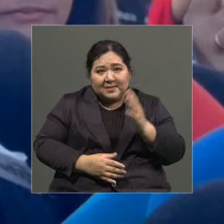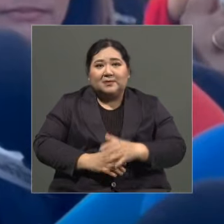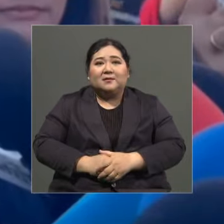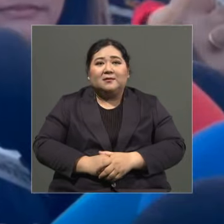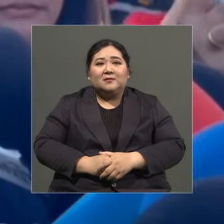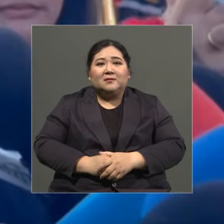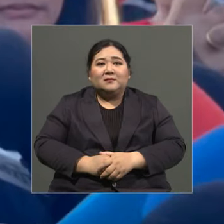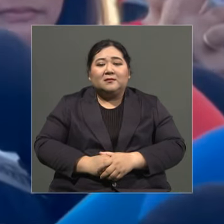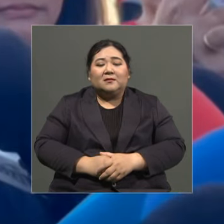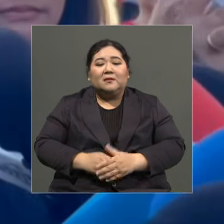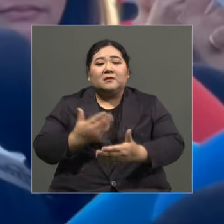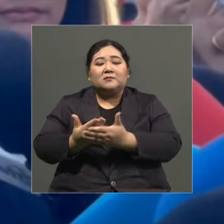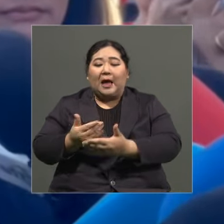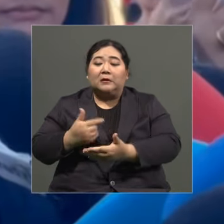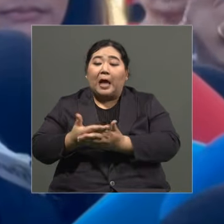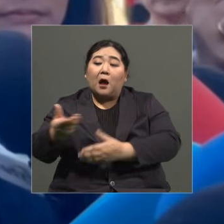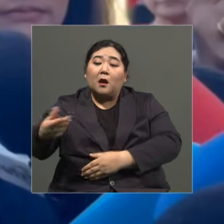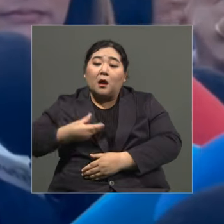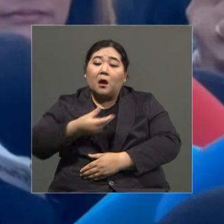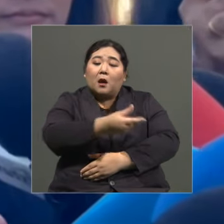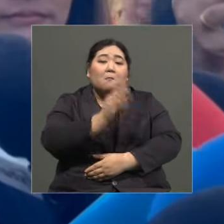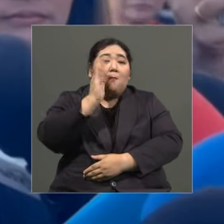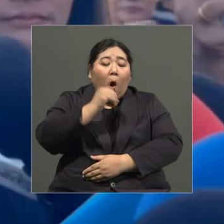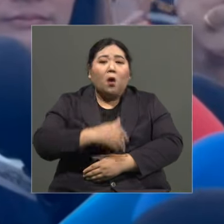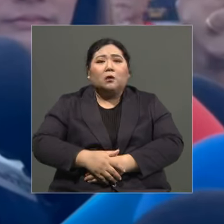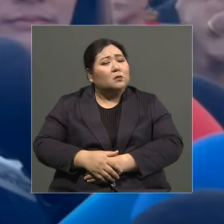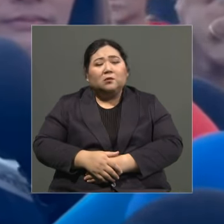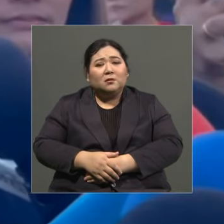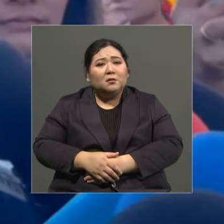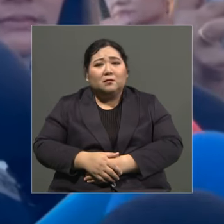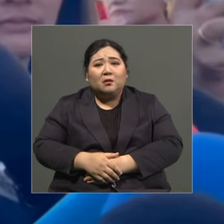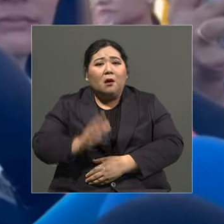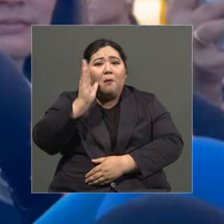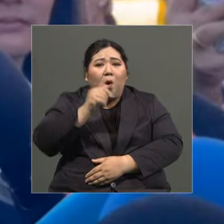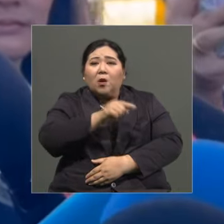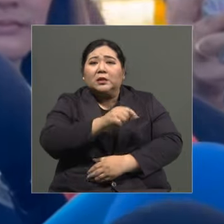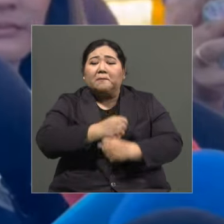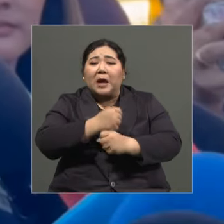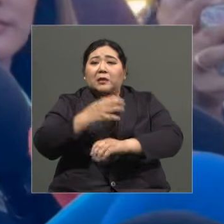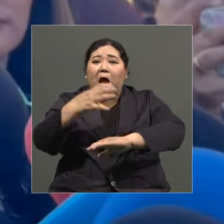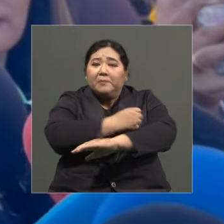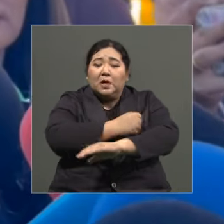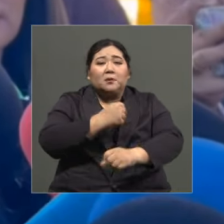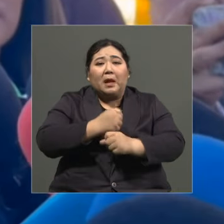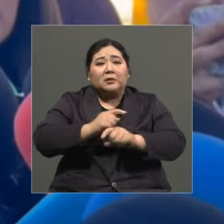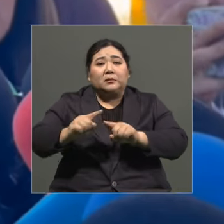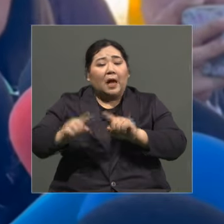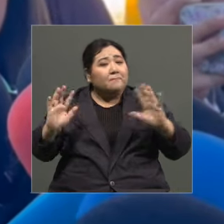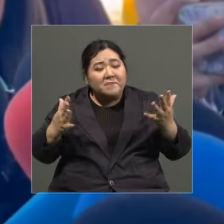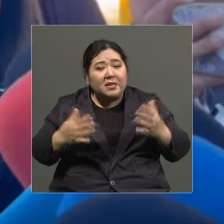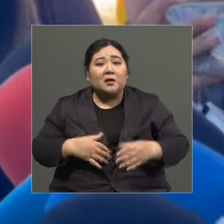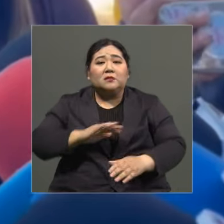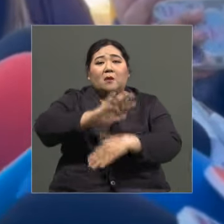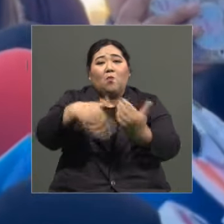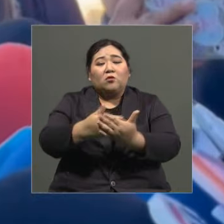ว่าเอาเงินให้พ่อนะเนี่ยทุกคนก็รู้ว่าพ่อไม่อยู่ในสถานะที่จะทำงานการเมืองหรือทำงานอะไรได้ทั้งหมดเป็น